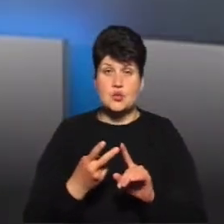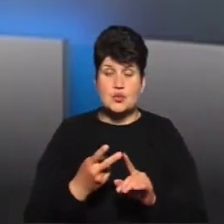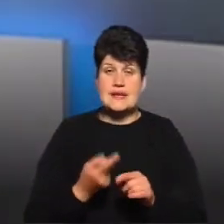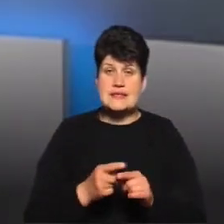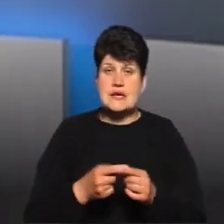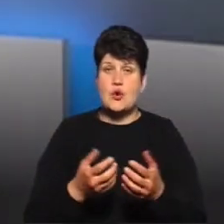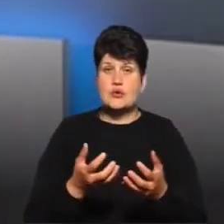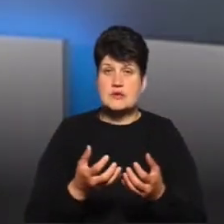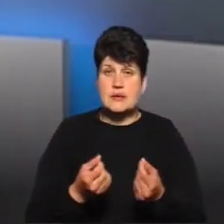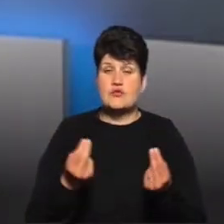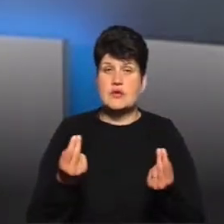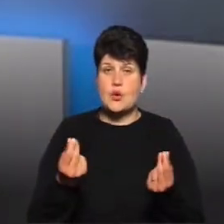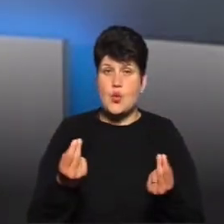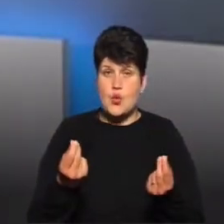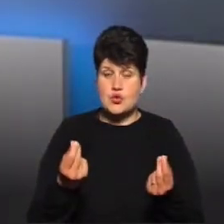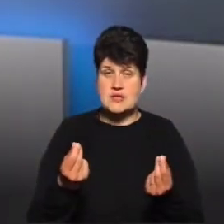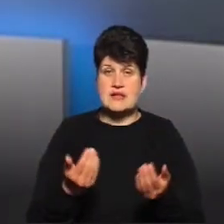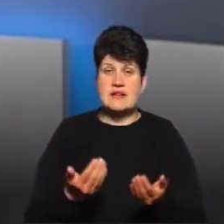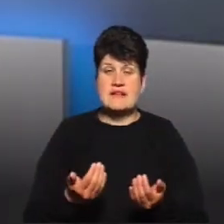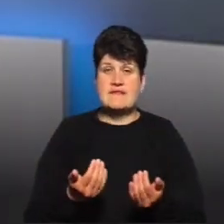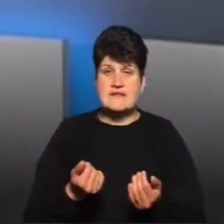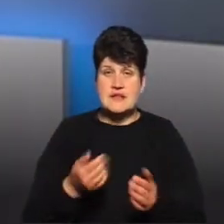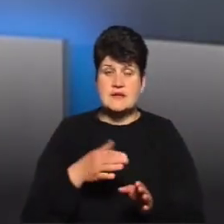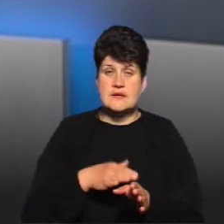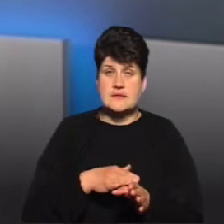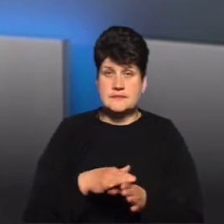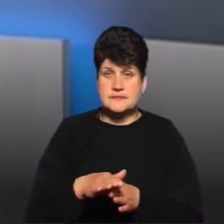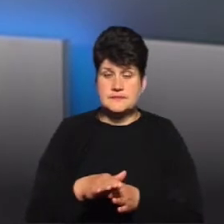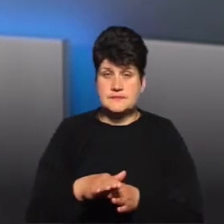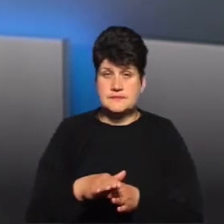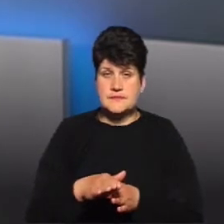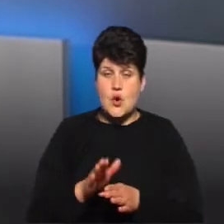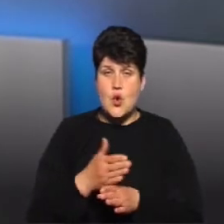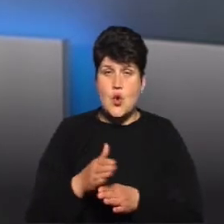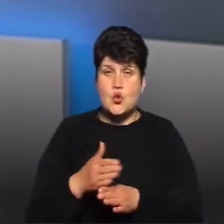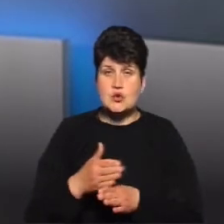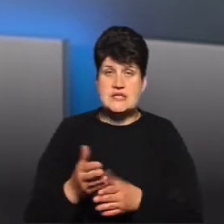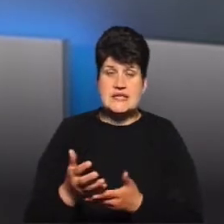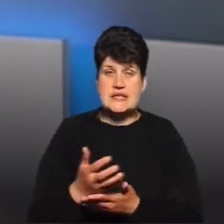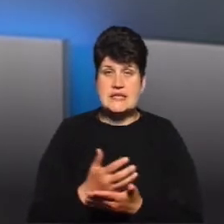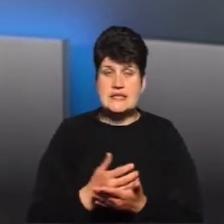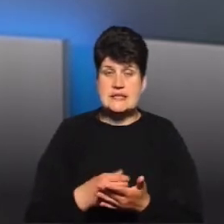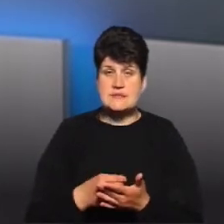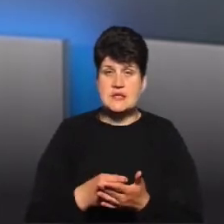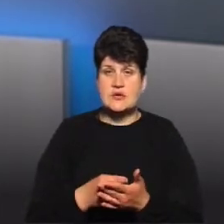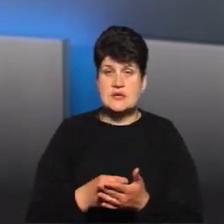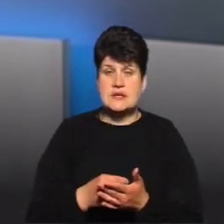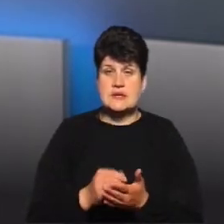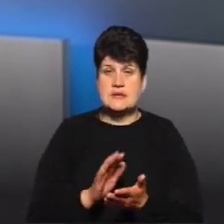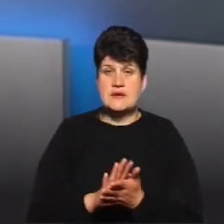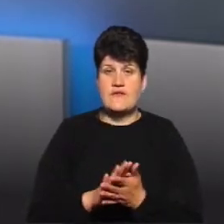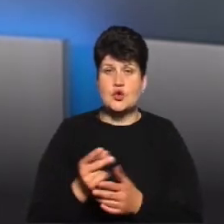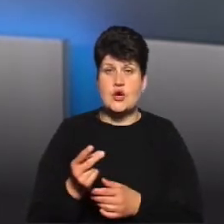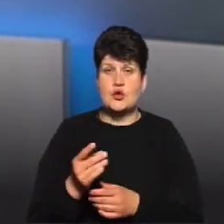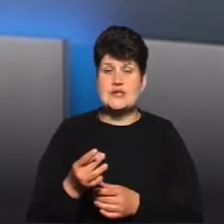кошти від реалізації роздільним збиранням зібраної вторинної сировини. Я нагадаю